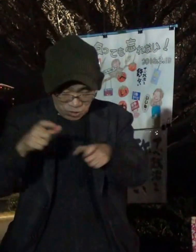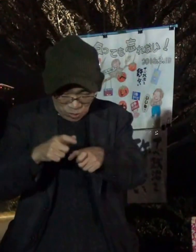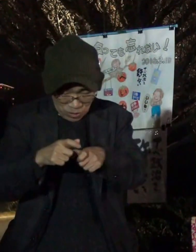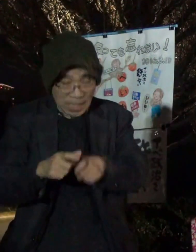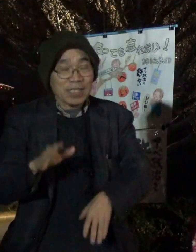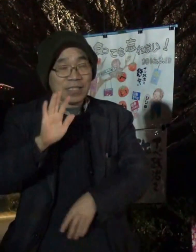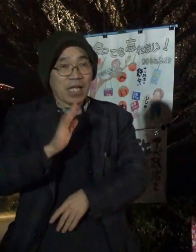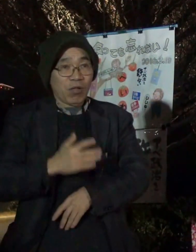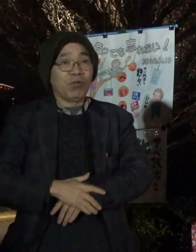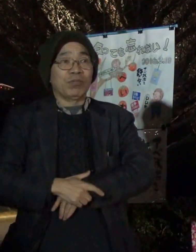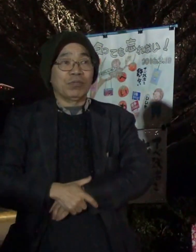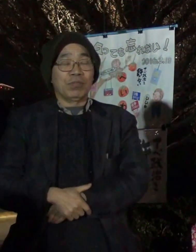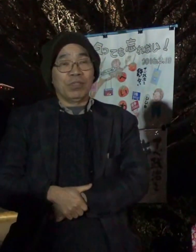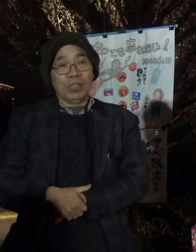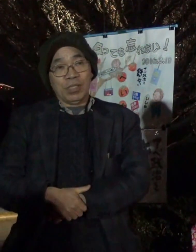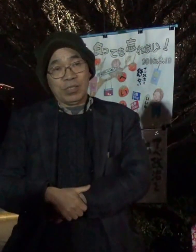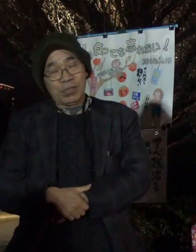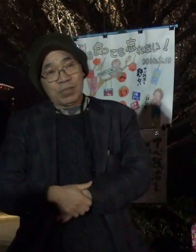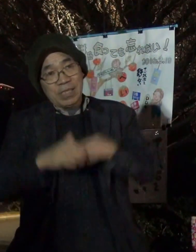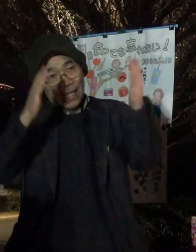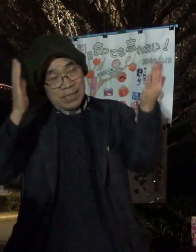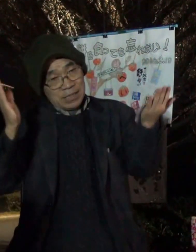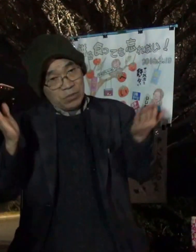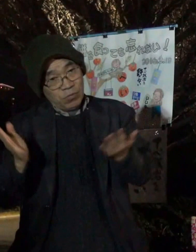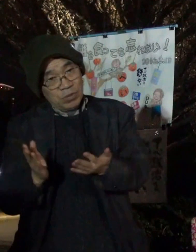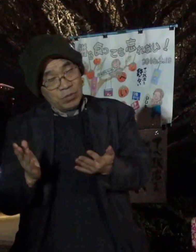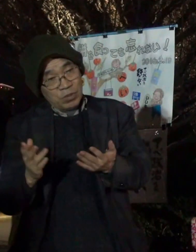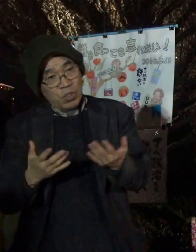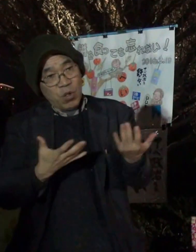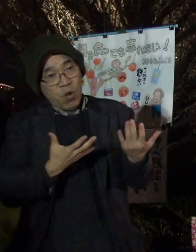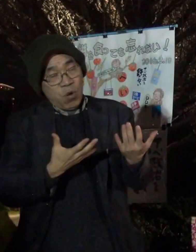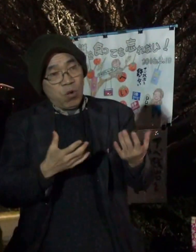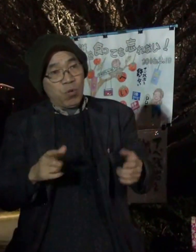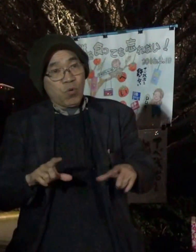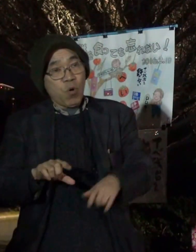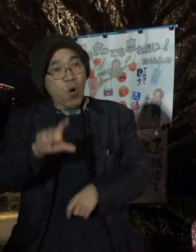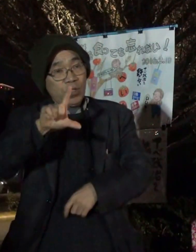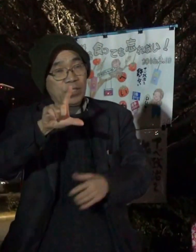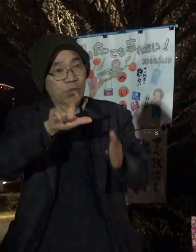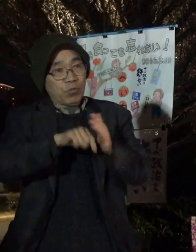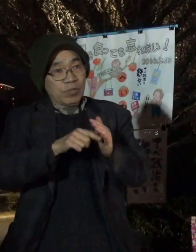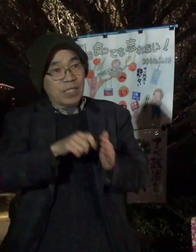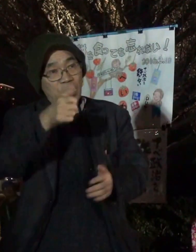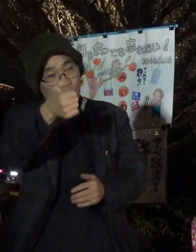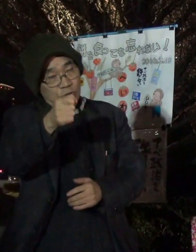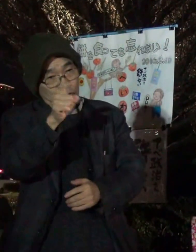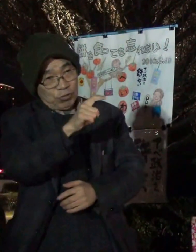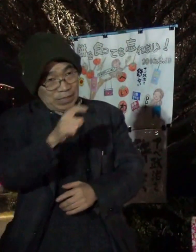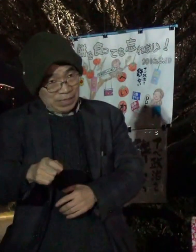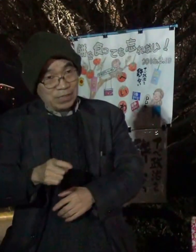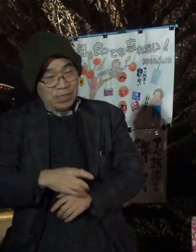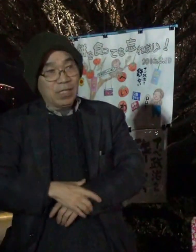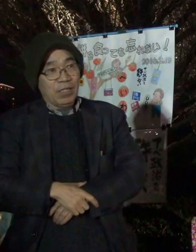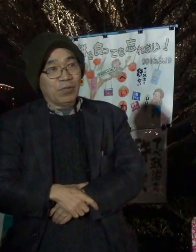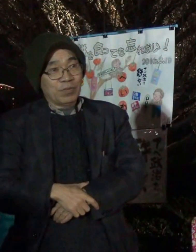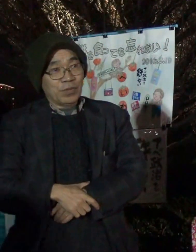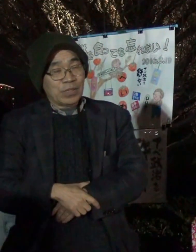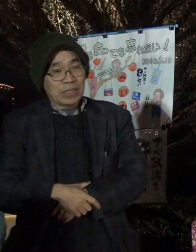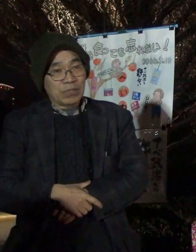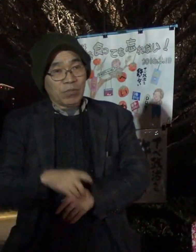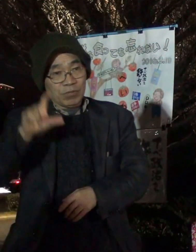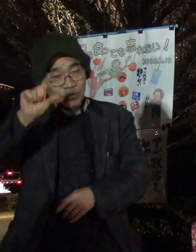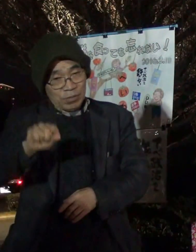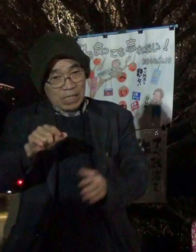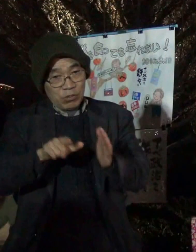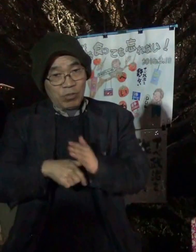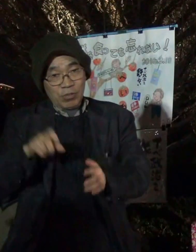少ないんですけれども、だいたい多い時だと 50人ぐらい来てくださるんですけど、まあ、少ない